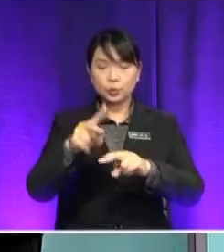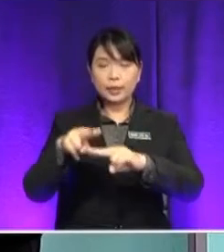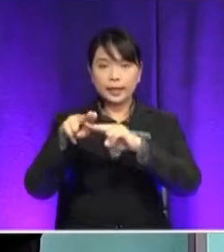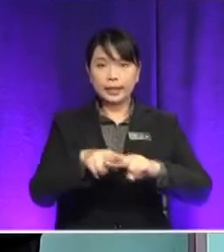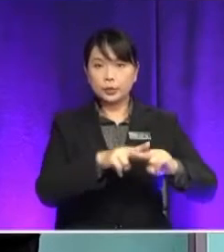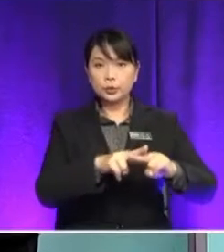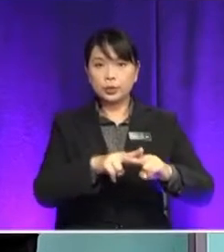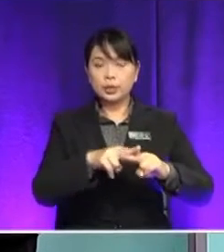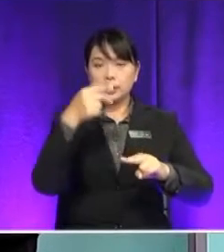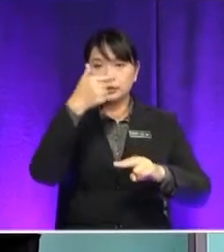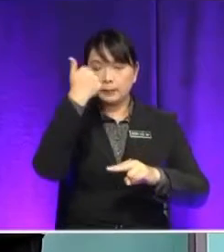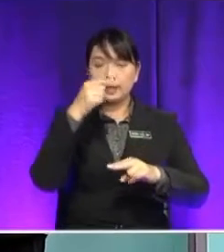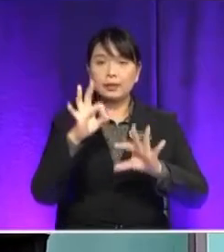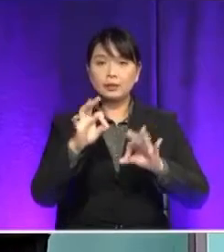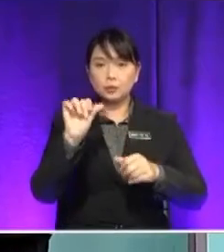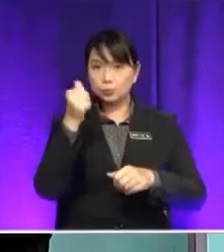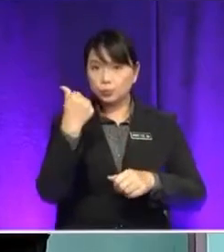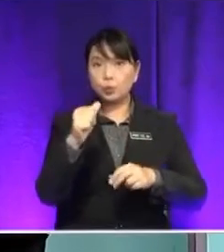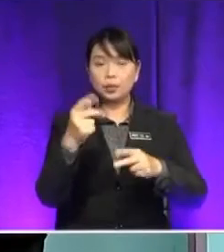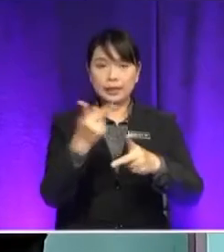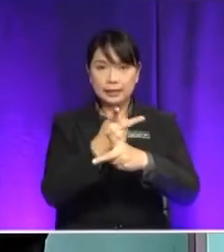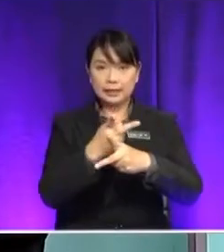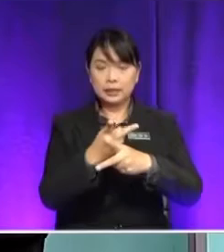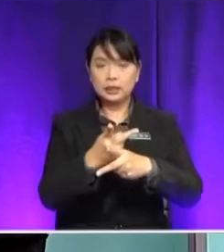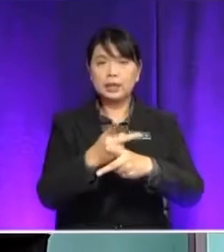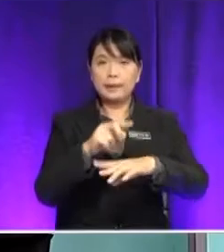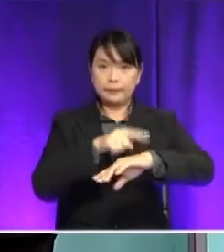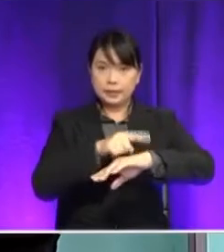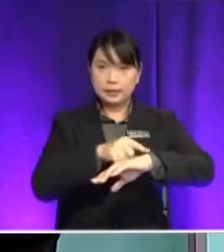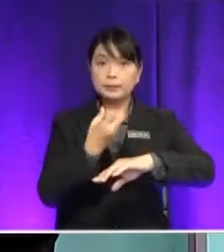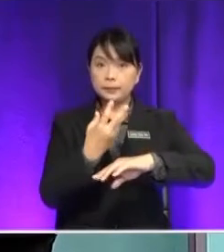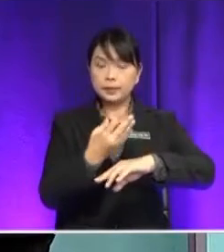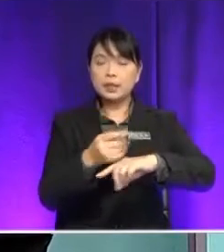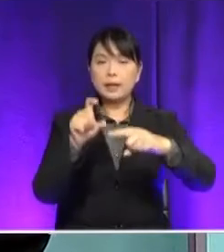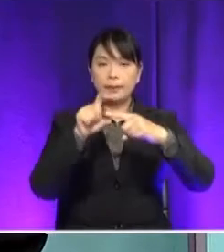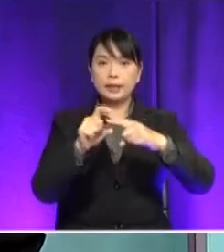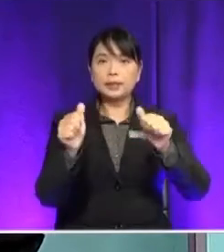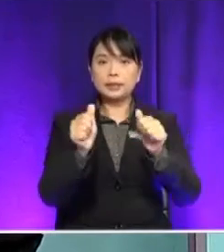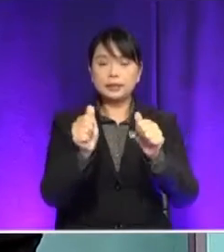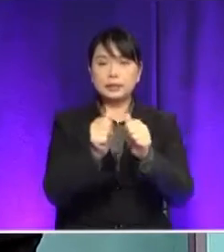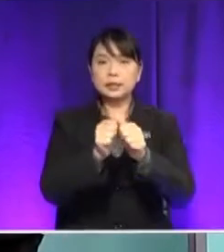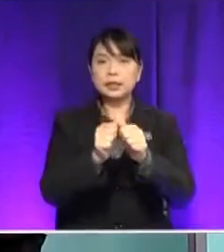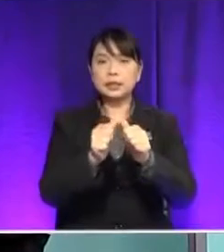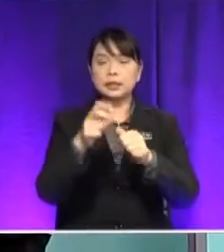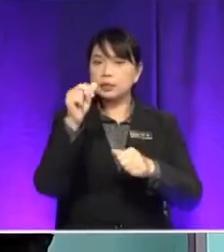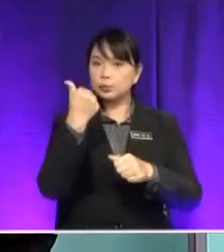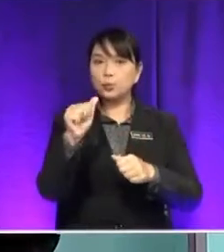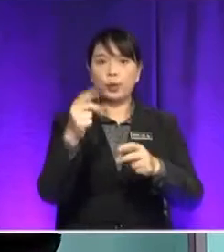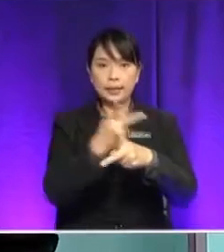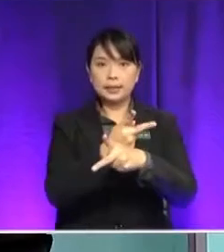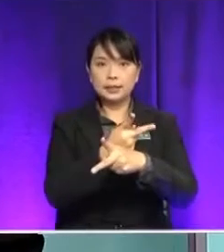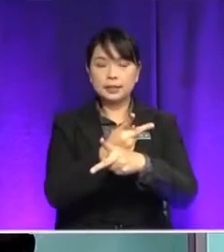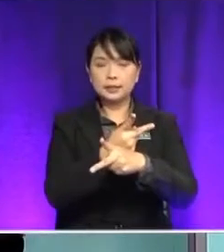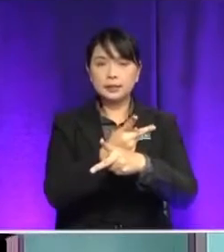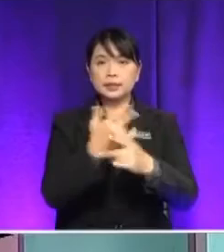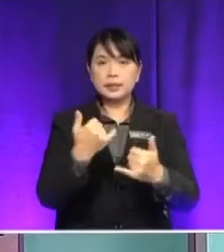lah kalau kita ambil 20 atau Pulau Pajero ataupun kepada kehendak beberapa baik oke seterusnya Oke kita